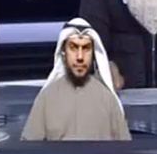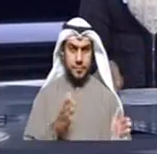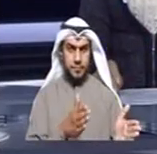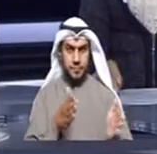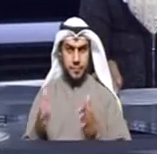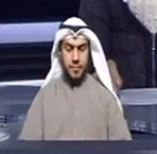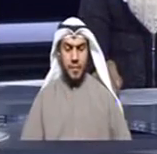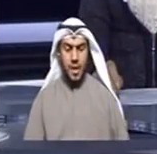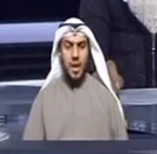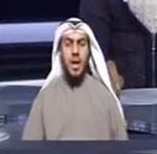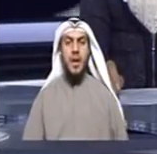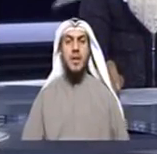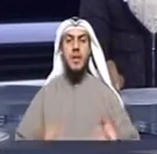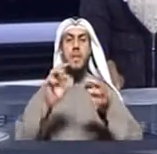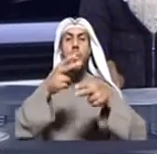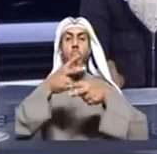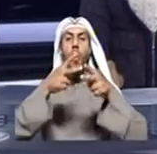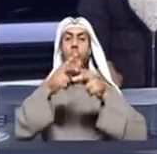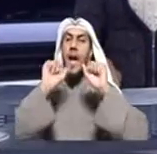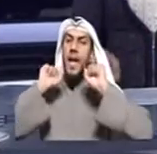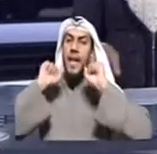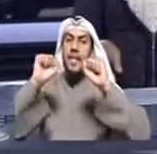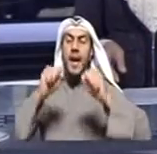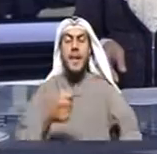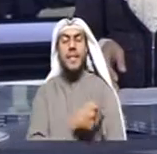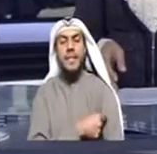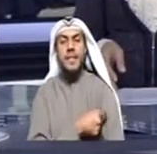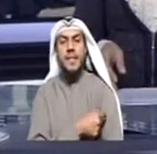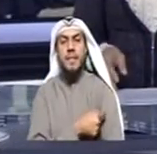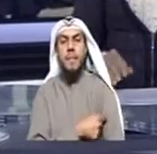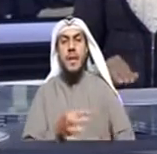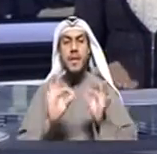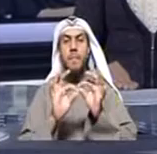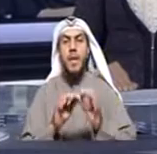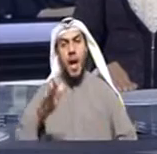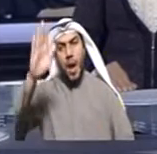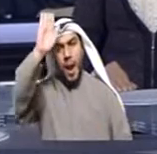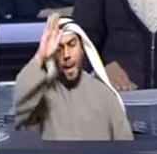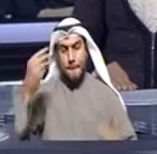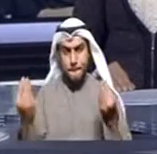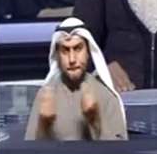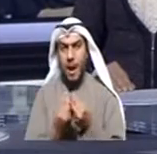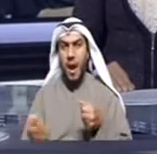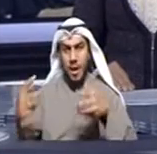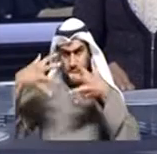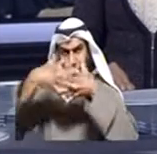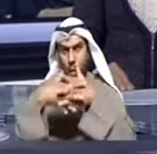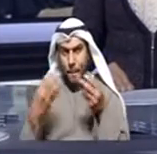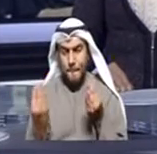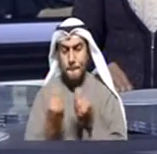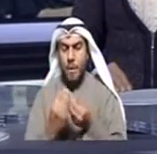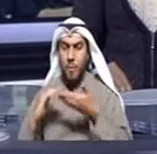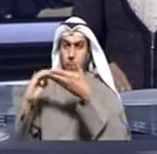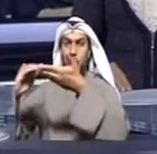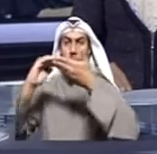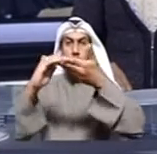وزعت الجمعية الكويتية للإغاثة بالتعاون مع الجمعية الطبية العراقية الموحدة مساعدات غذائية على نازحي